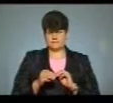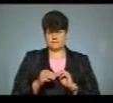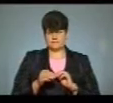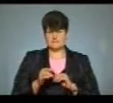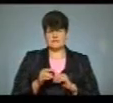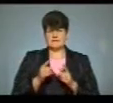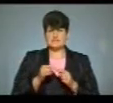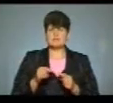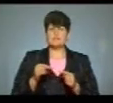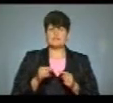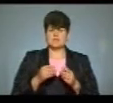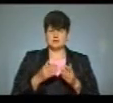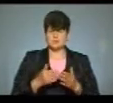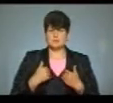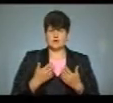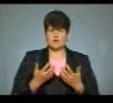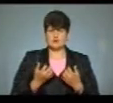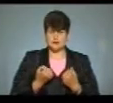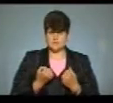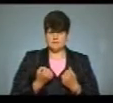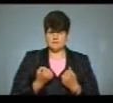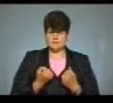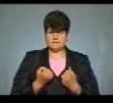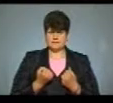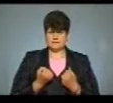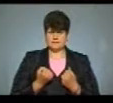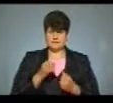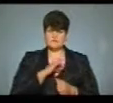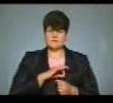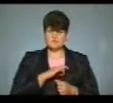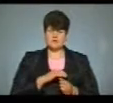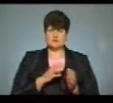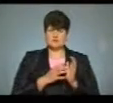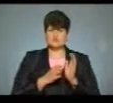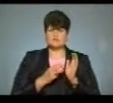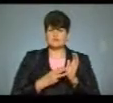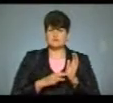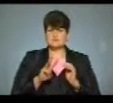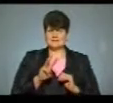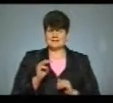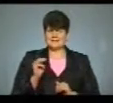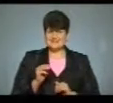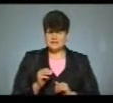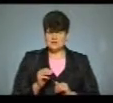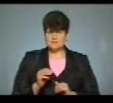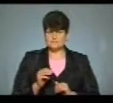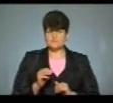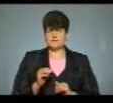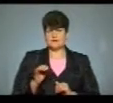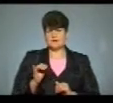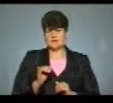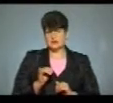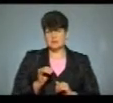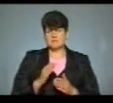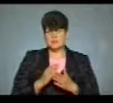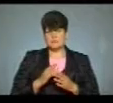Відповідно, ми отримали виручки 973 тисячі і мали би